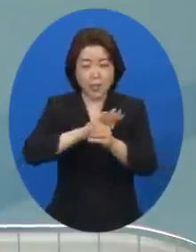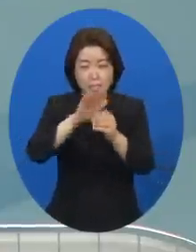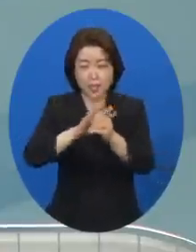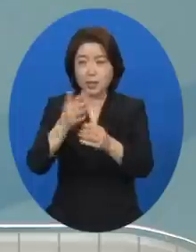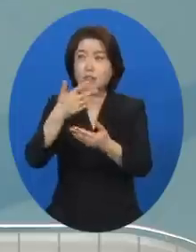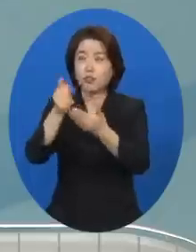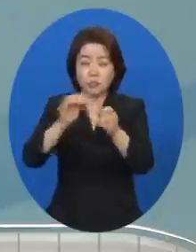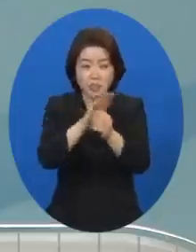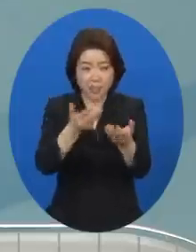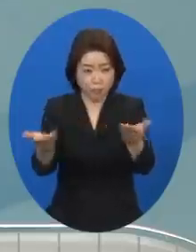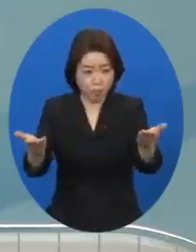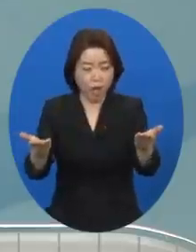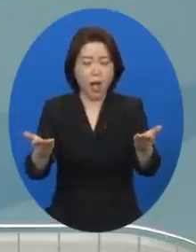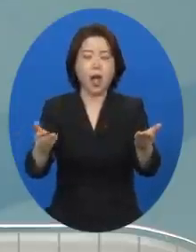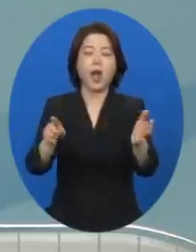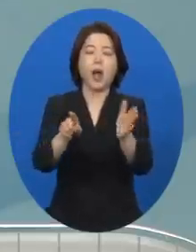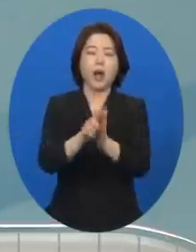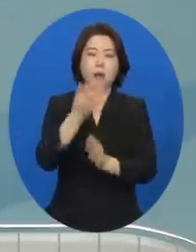거예요